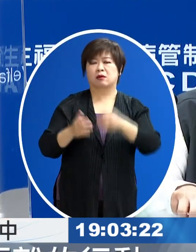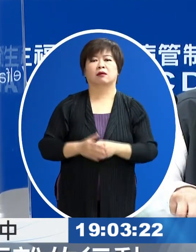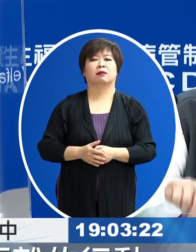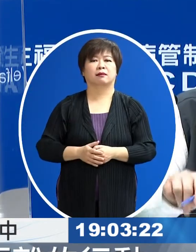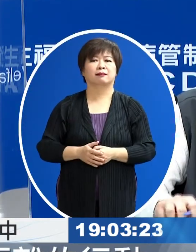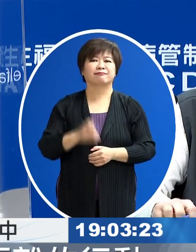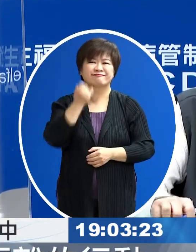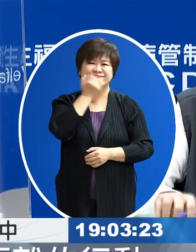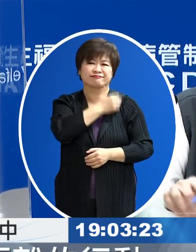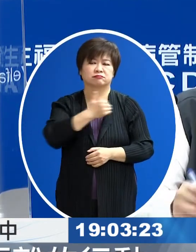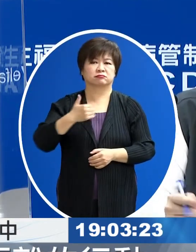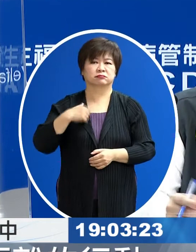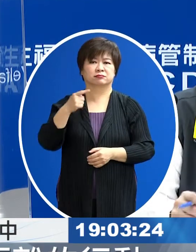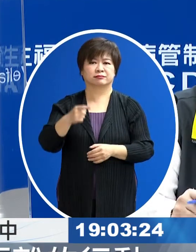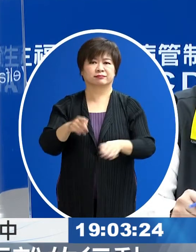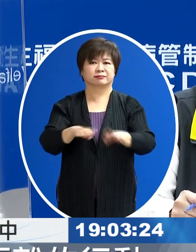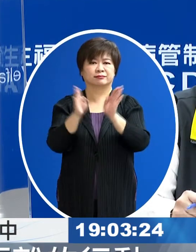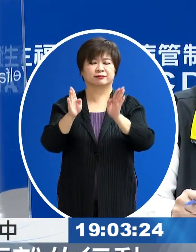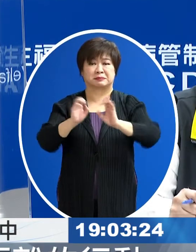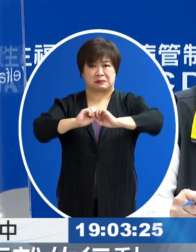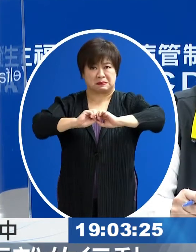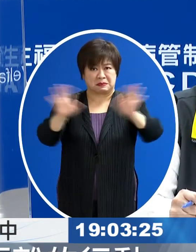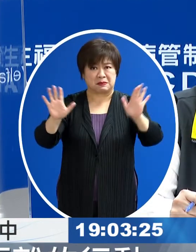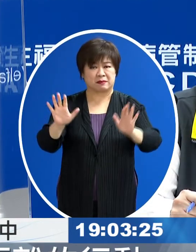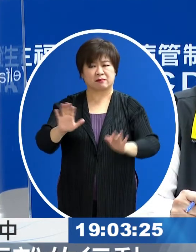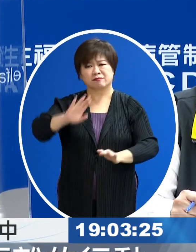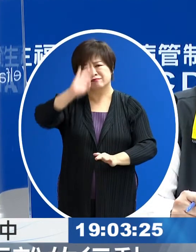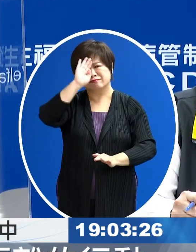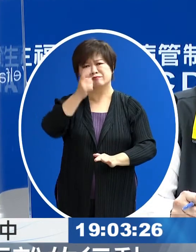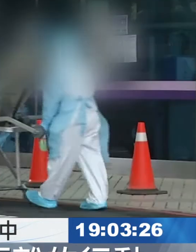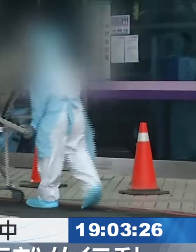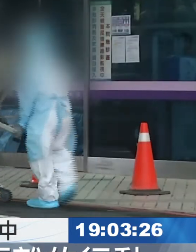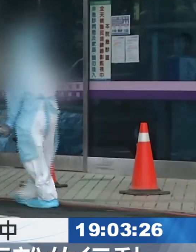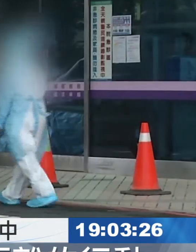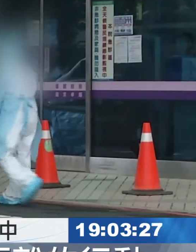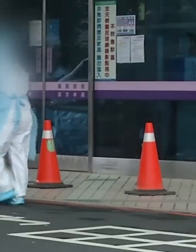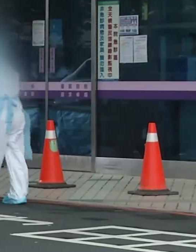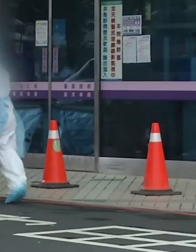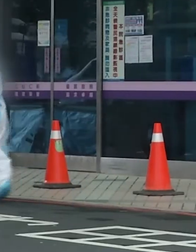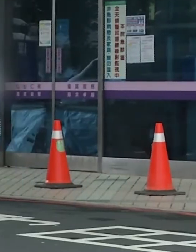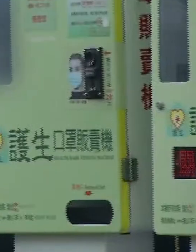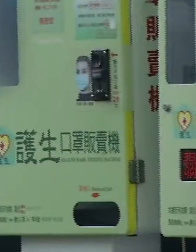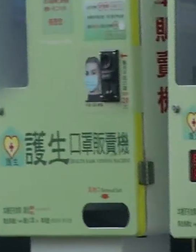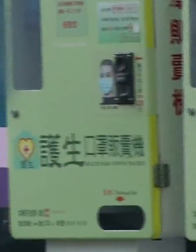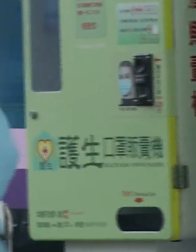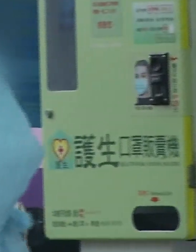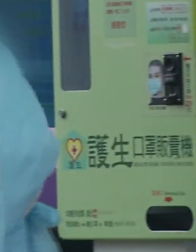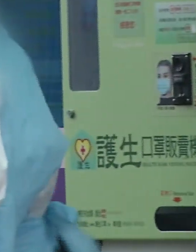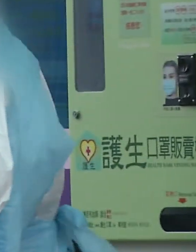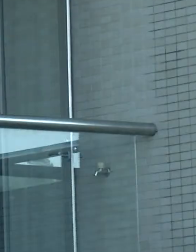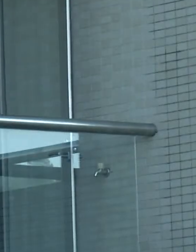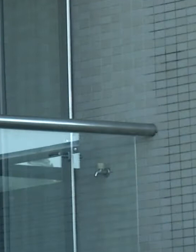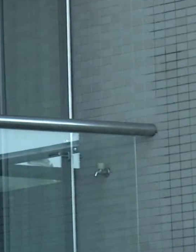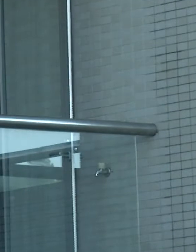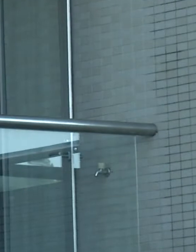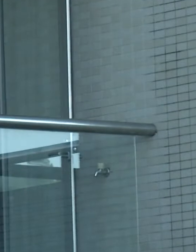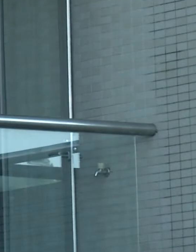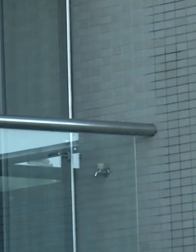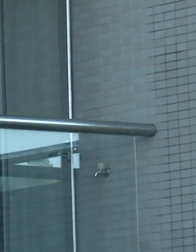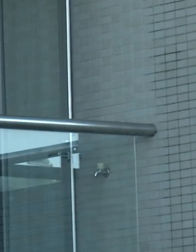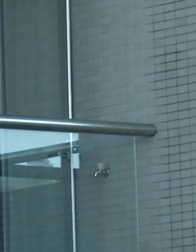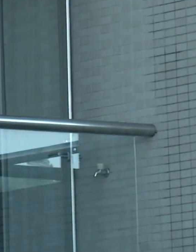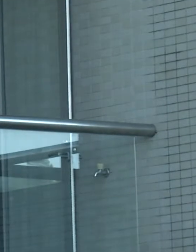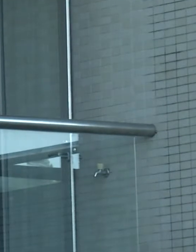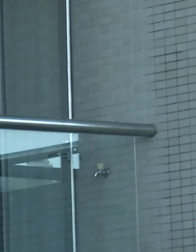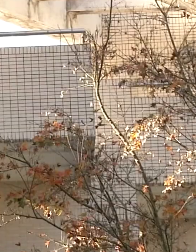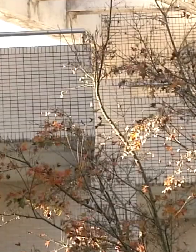能就会有启动，在家隔离的这样的一个行动。 为了确保医院量能，指挥中心表示，轻